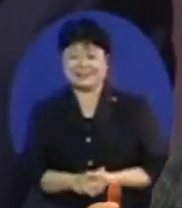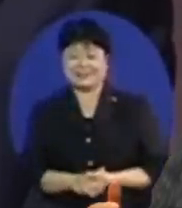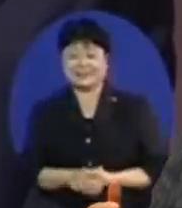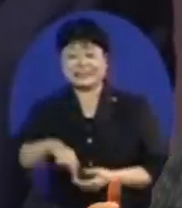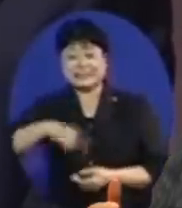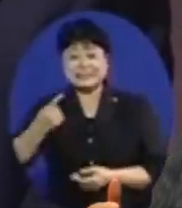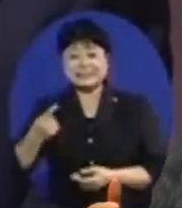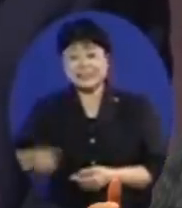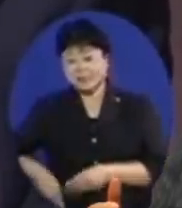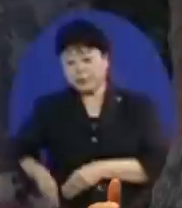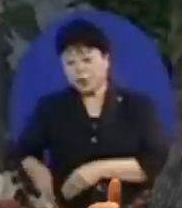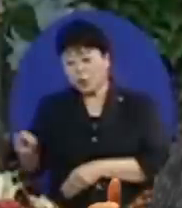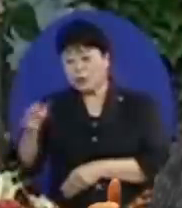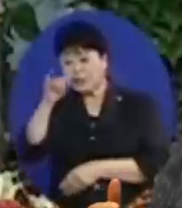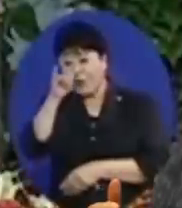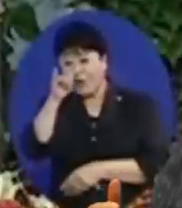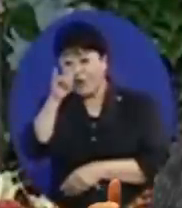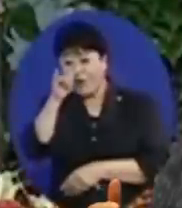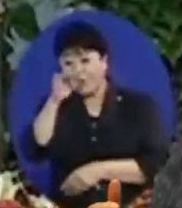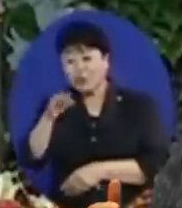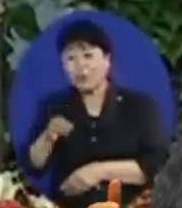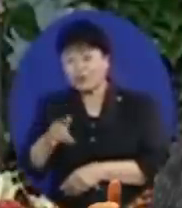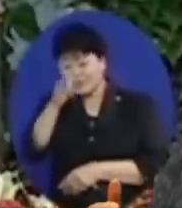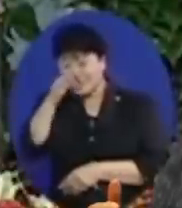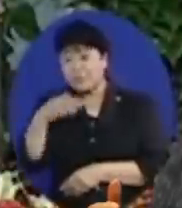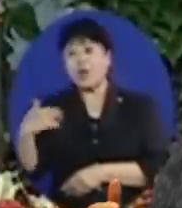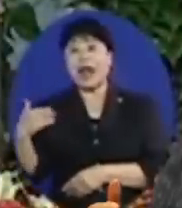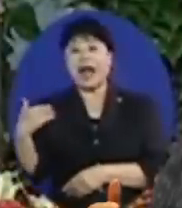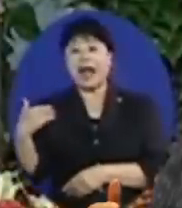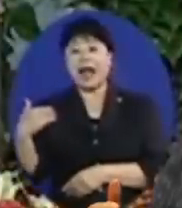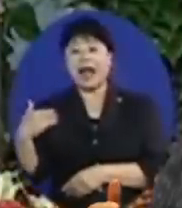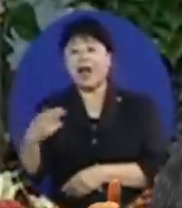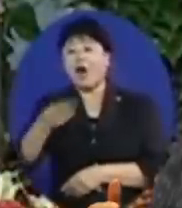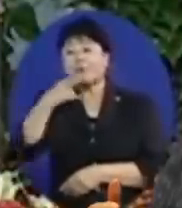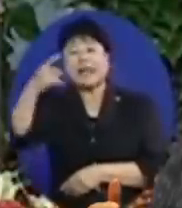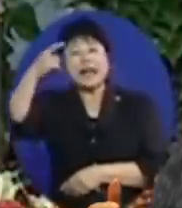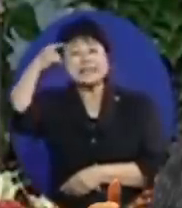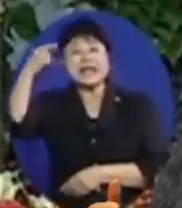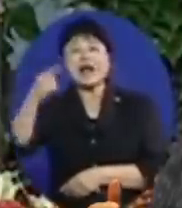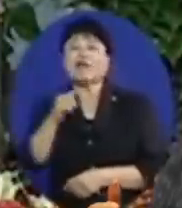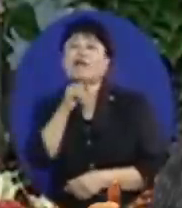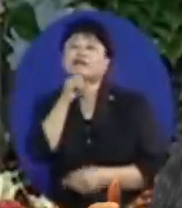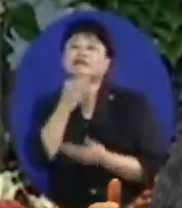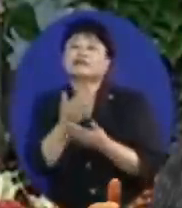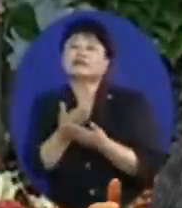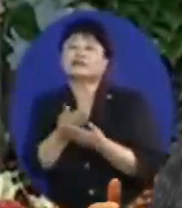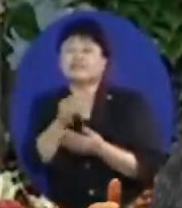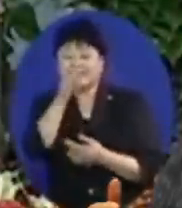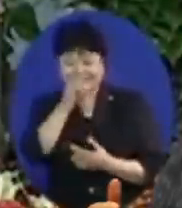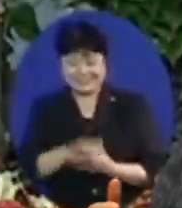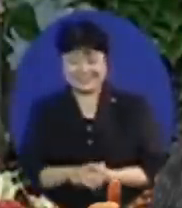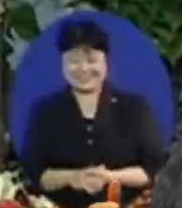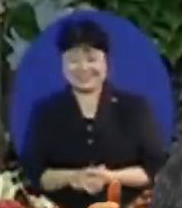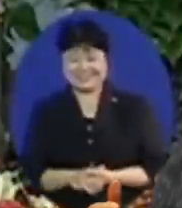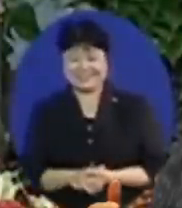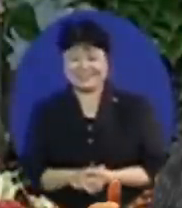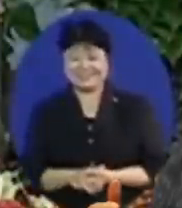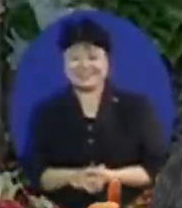자기 포켓에 돈이 있음에도 돈이 있는 줄 모르고 없는 줄 알고 거지가 되는 사람이